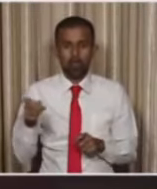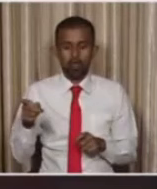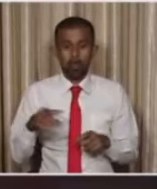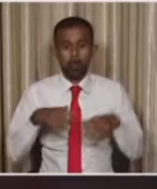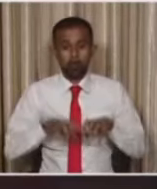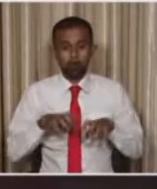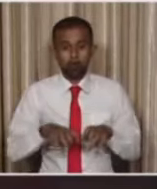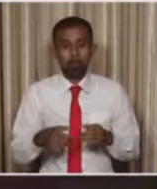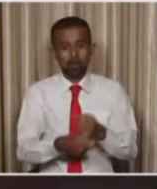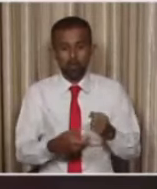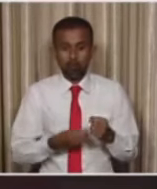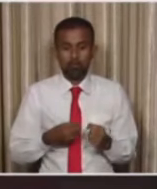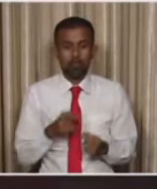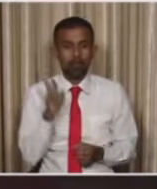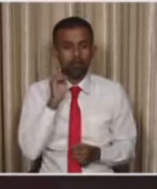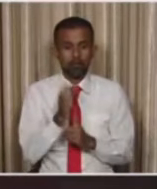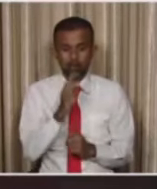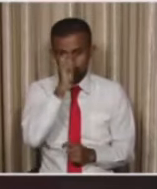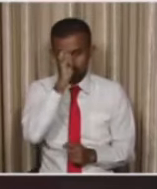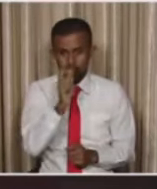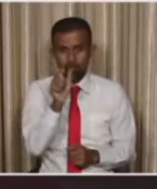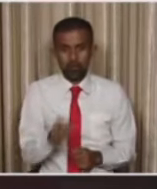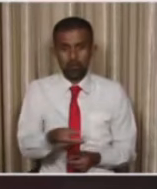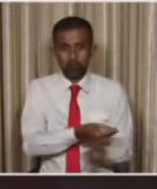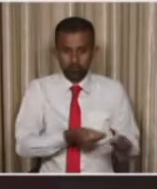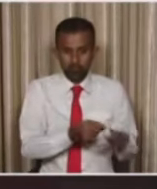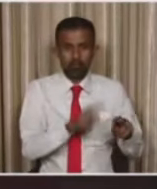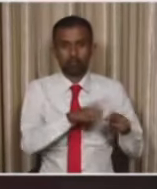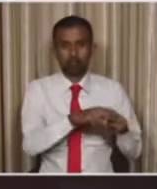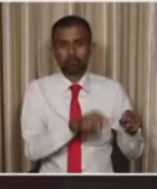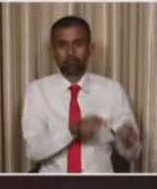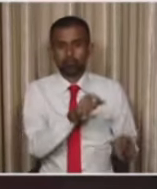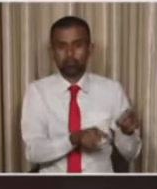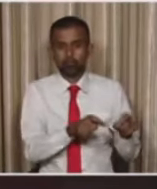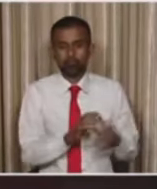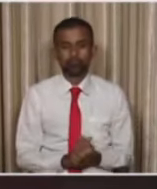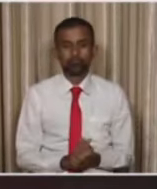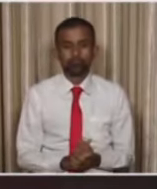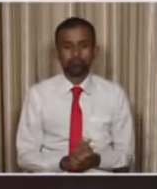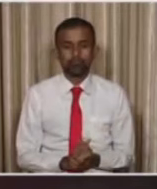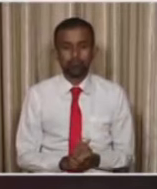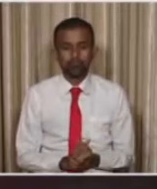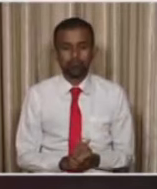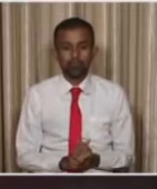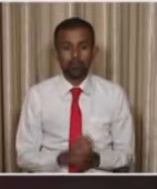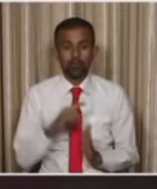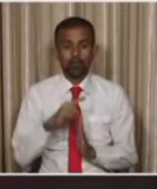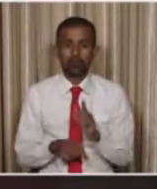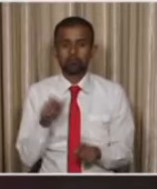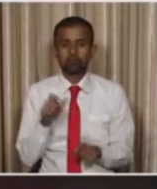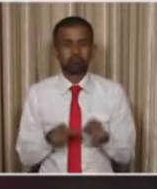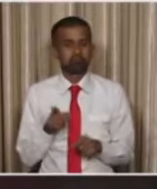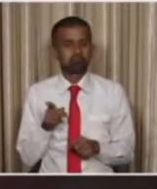ටික නෙලාගත්තා රනිල් වික්‍රමසිංහ ජනාධිපතිතුමාගේ වටේ ඉන්න කට්ටිය. හැබැයි රටේ ජනතාවට